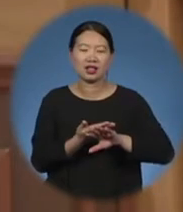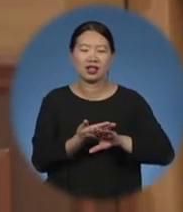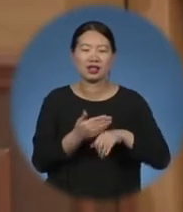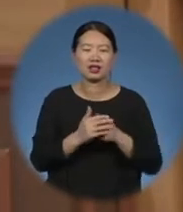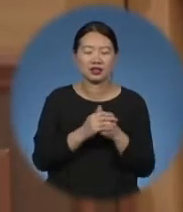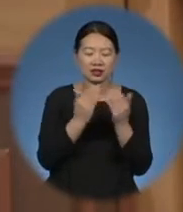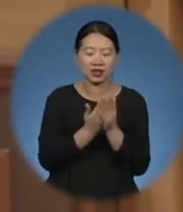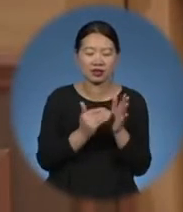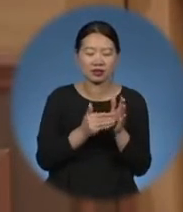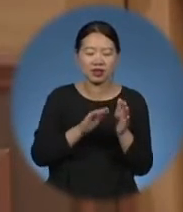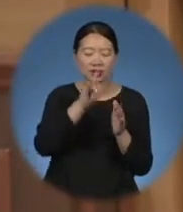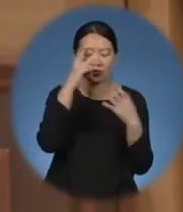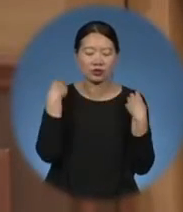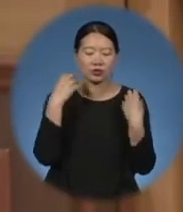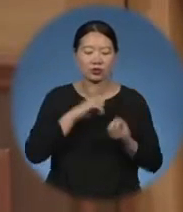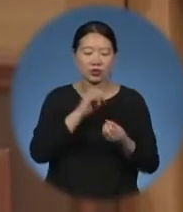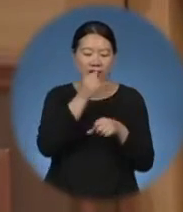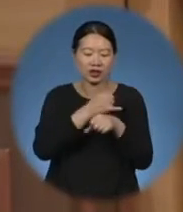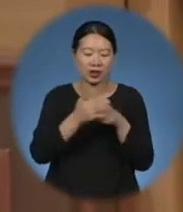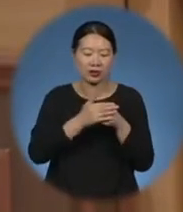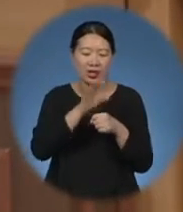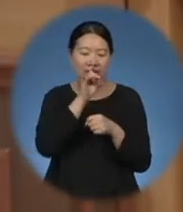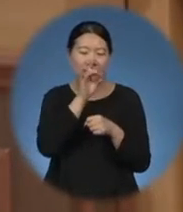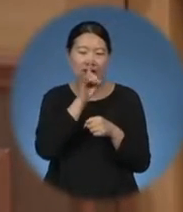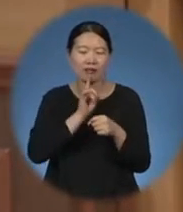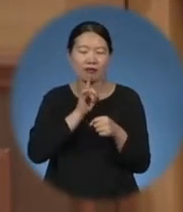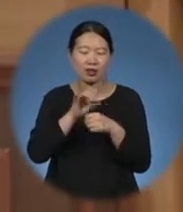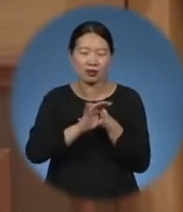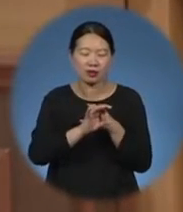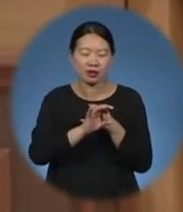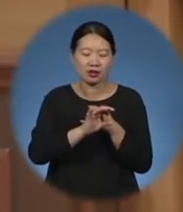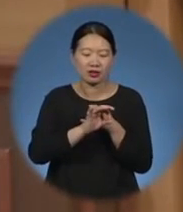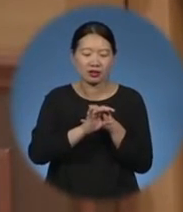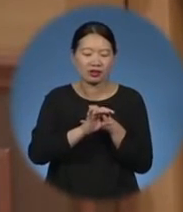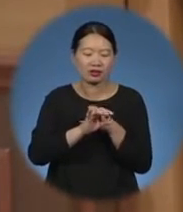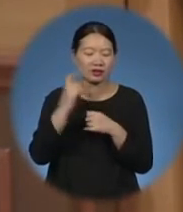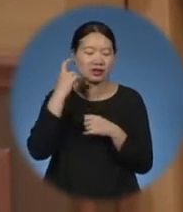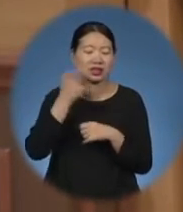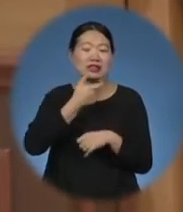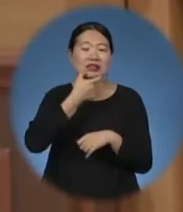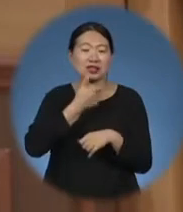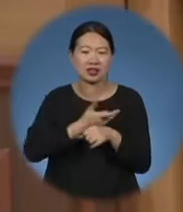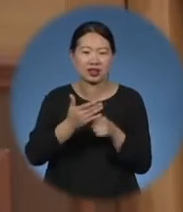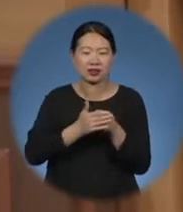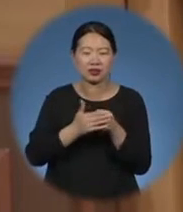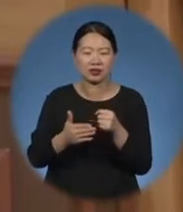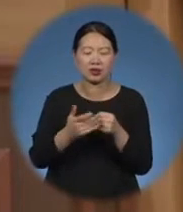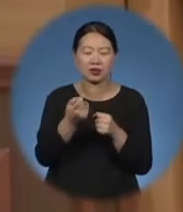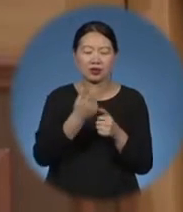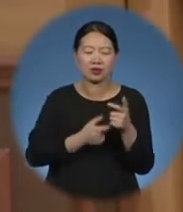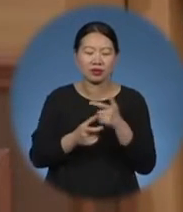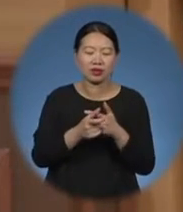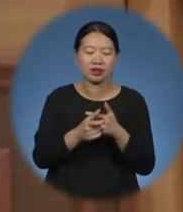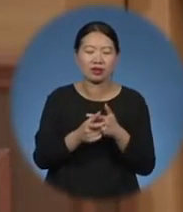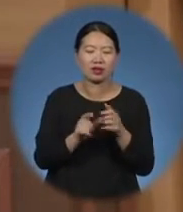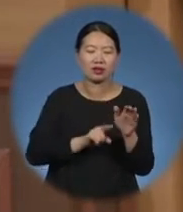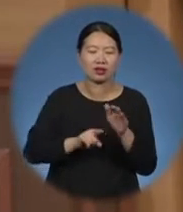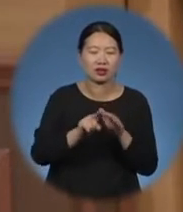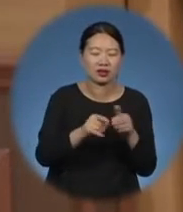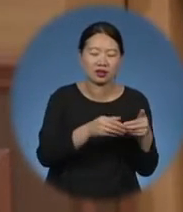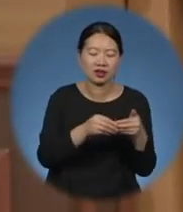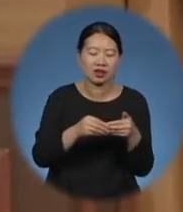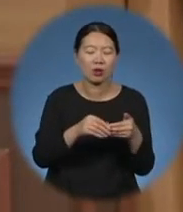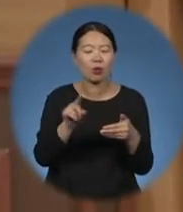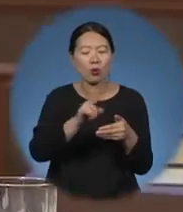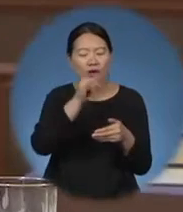했는데 정부 조달이 와서 아 이게 안 돌아간다, 막히고 있다 이런 소리는 듣고 싶지 않습니다. 그래서 그런 쪽에서 조금 선도적으로 우리 할 수 있는 부분들이 뭐가